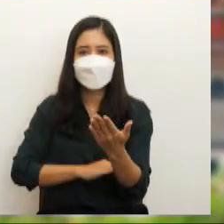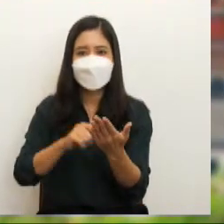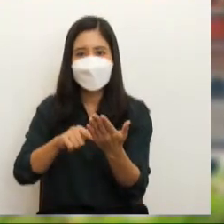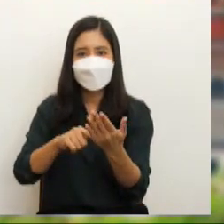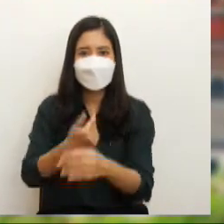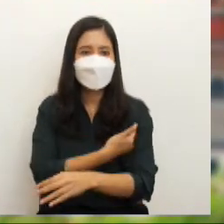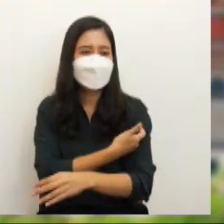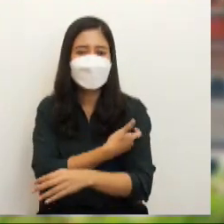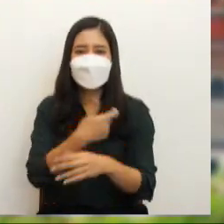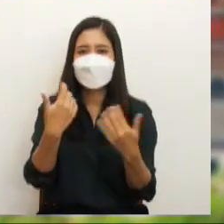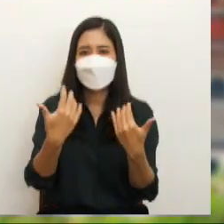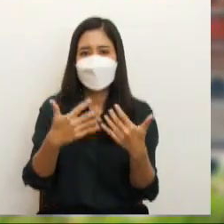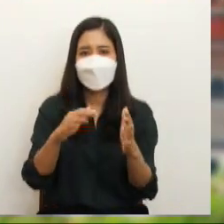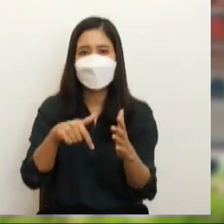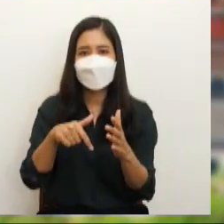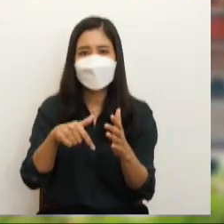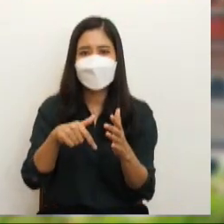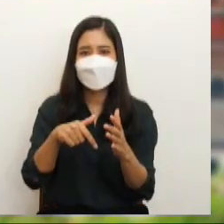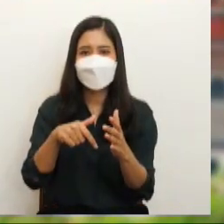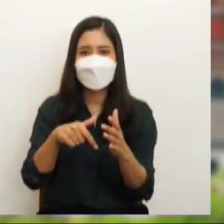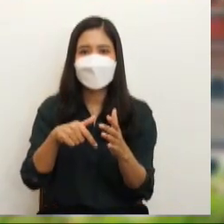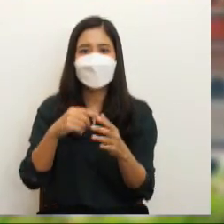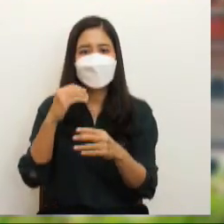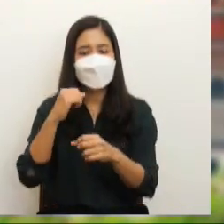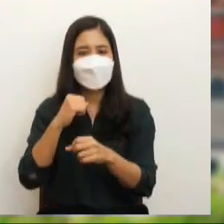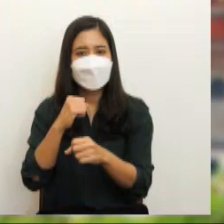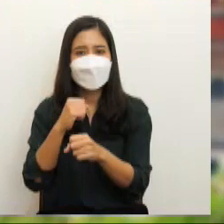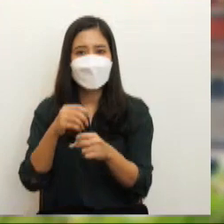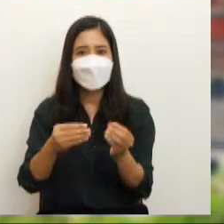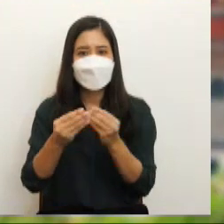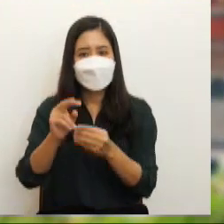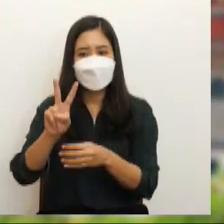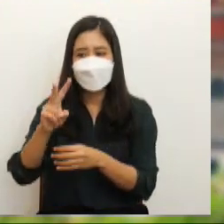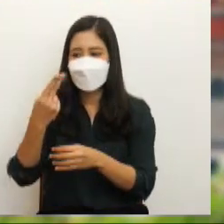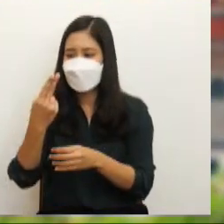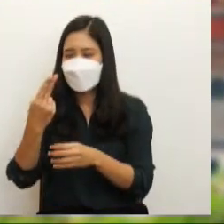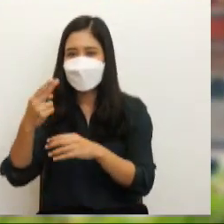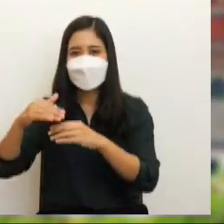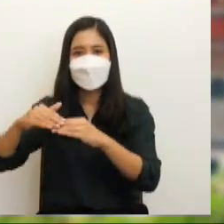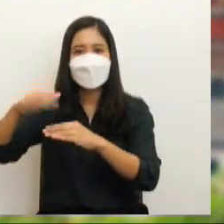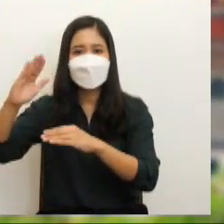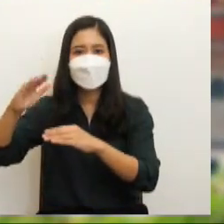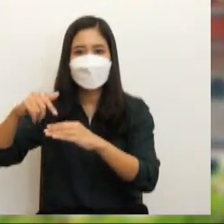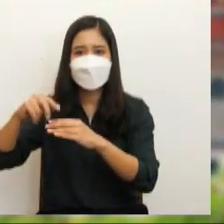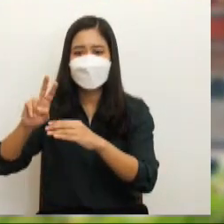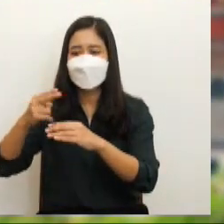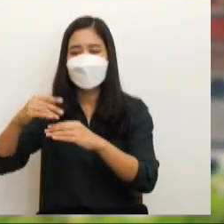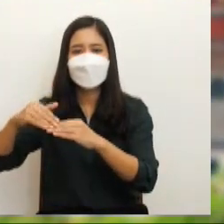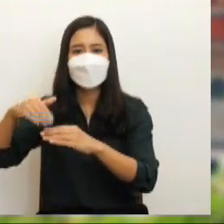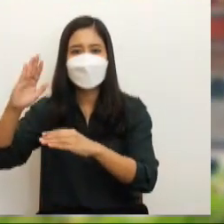าไหร่นะครับวัคซีนที่ฉีดไปขณะเนี้ยก็ประมาณสัก 27,900 กว่าคนตีซะว่า 208,000